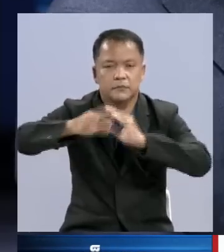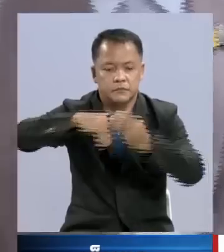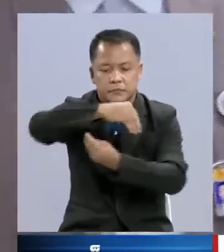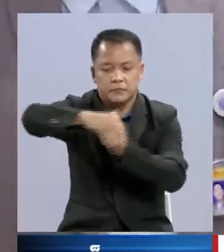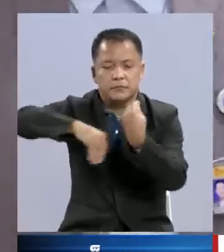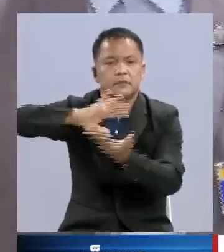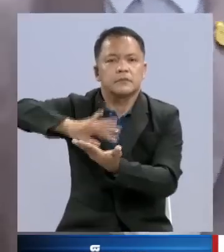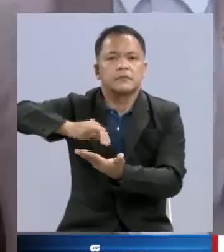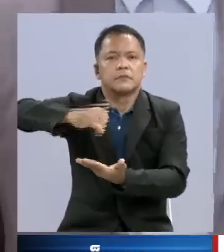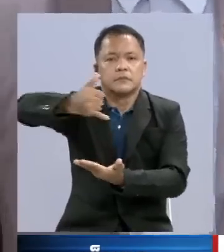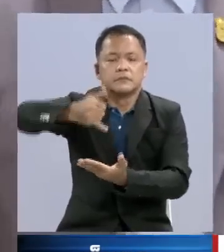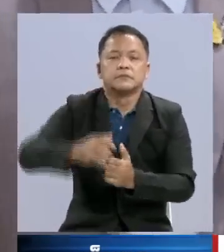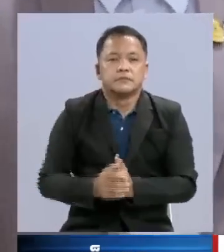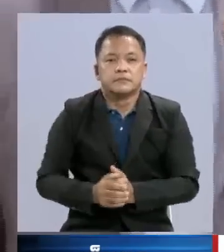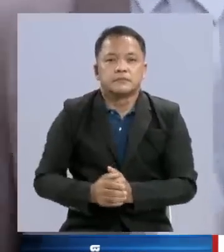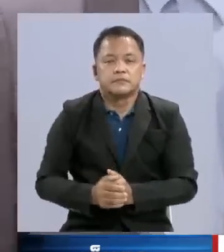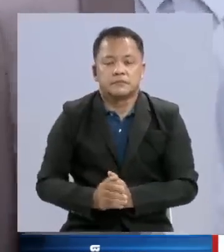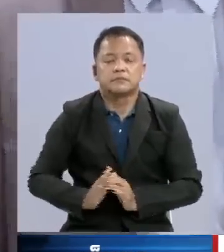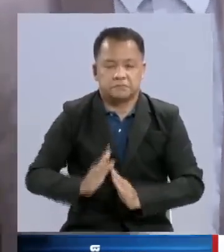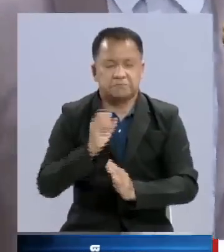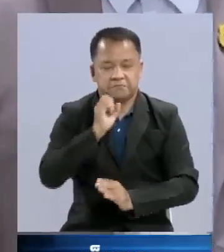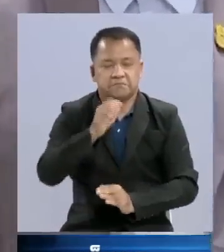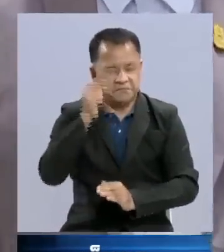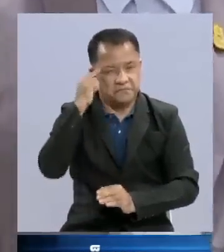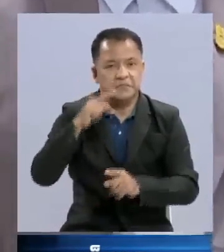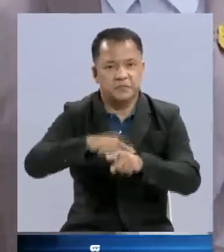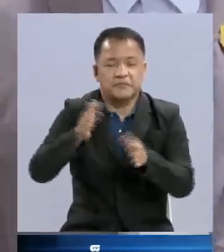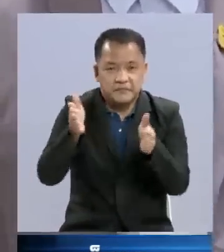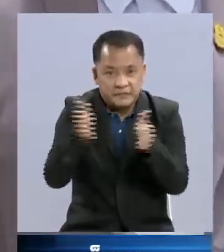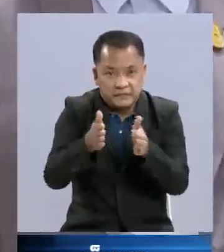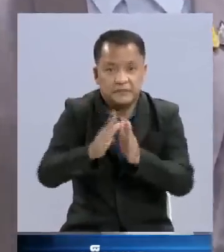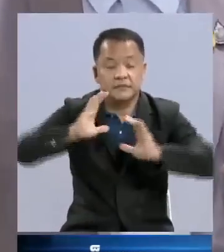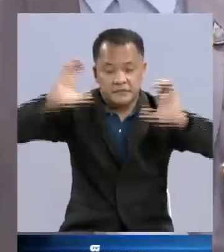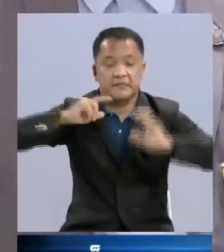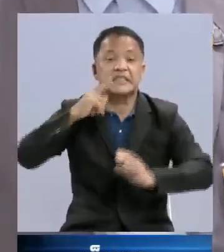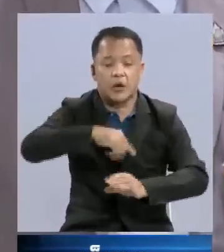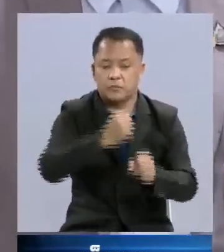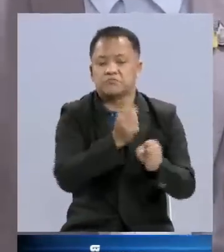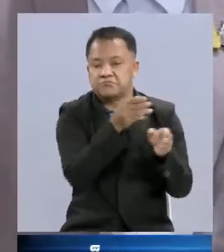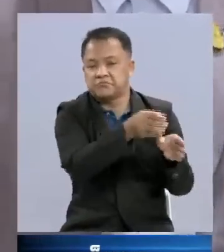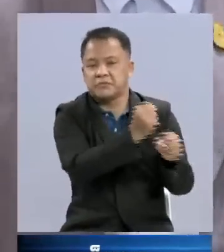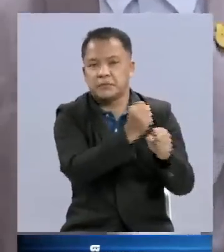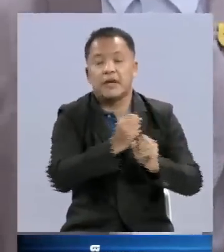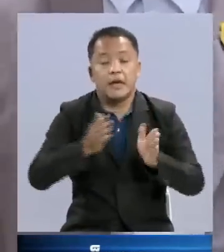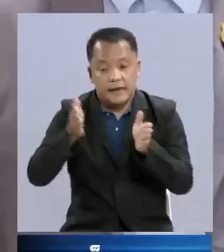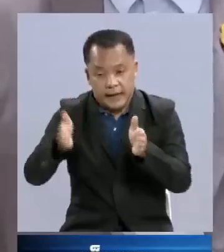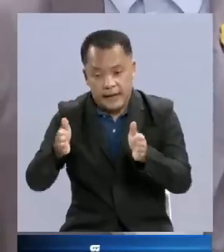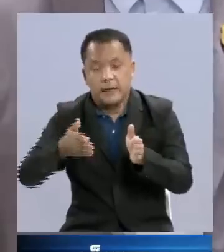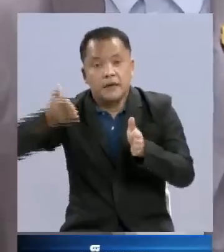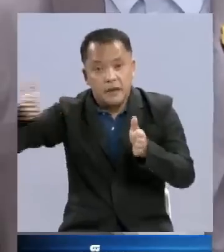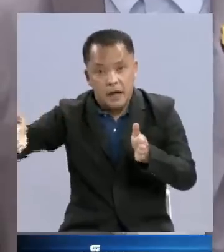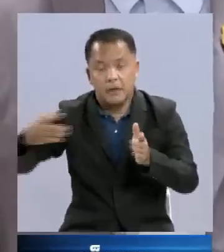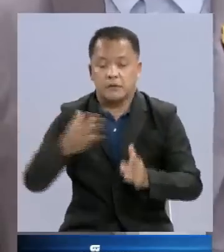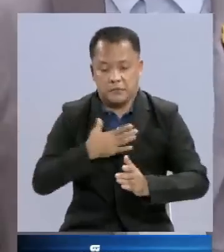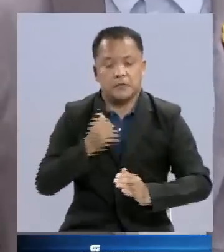ศรษฐกิจนะครับ นี่ฮะก็ฟาดอยู่นะบอกระยะสั้นให้รัฐบาลเก่าทำระยะกลางระยะยาว